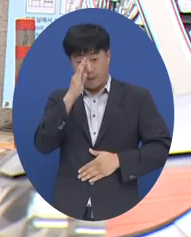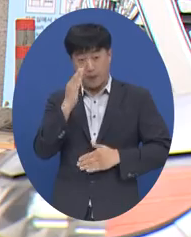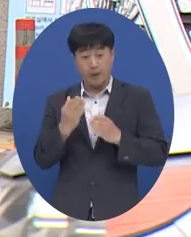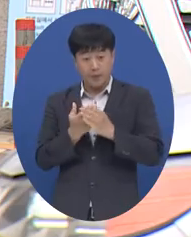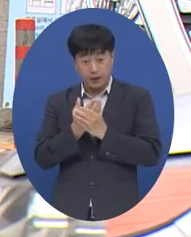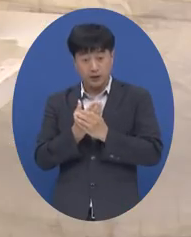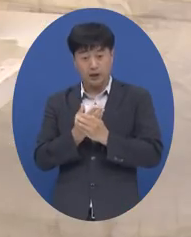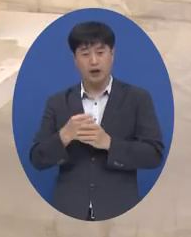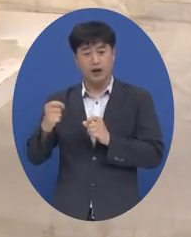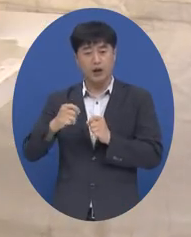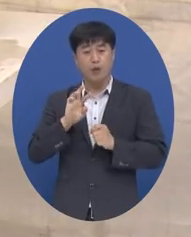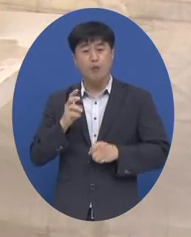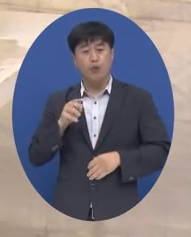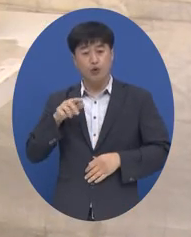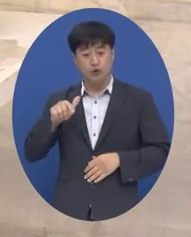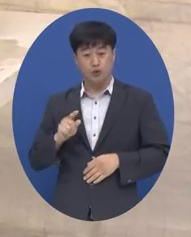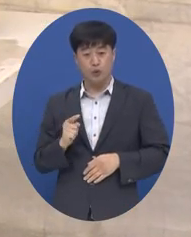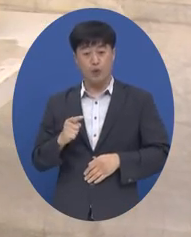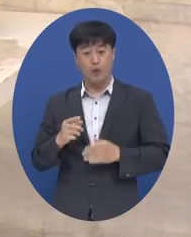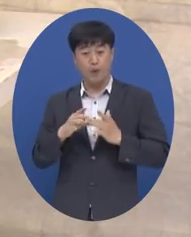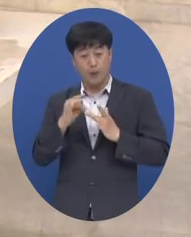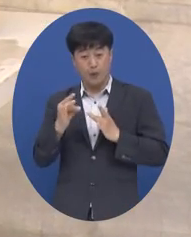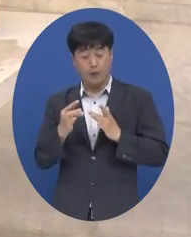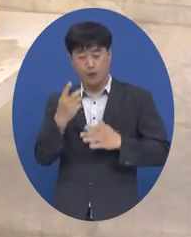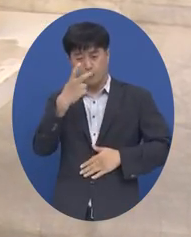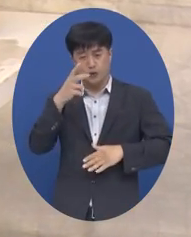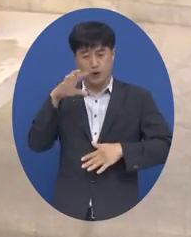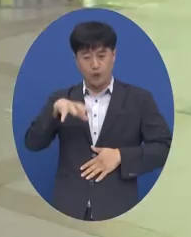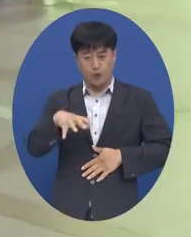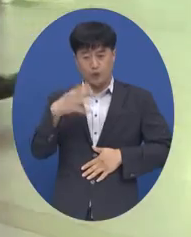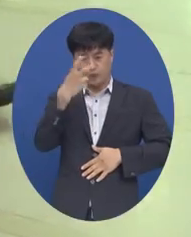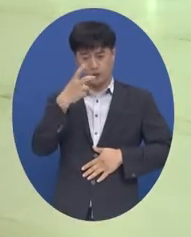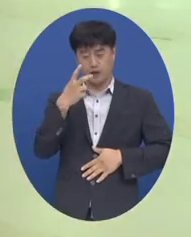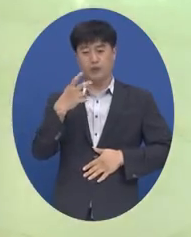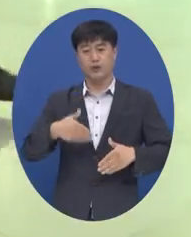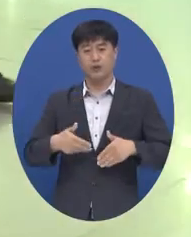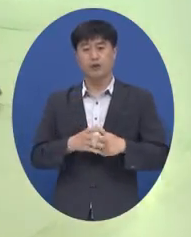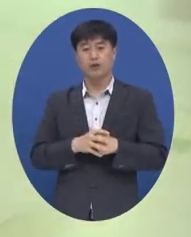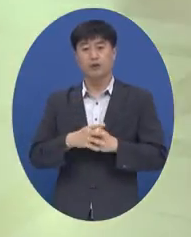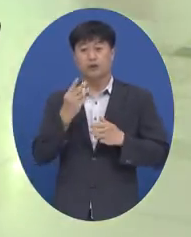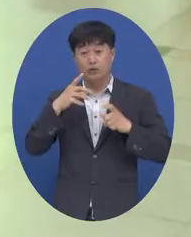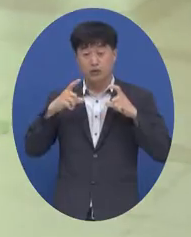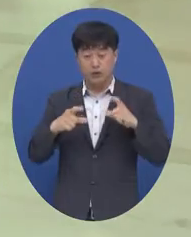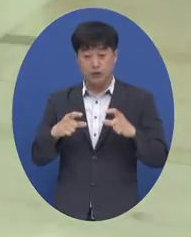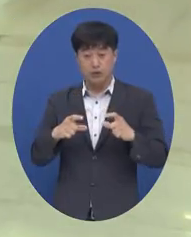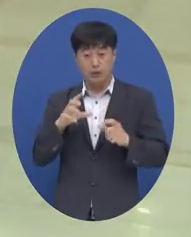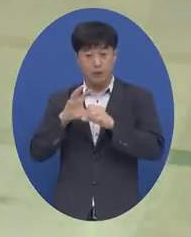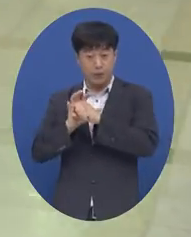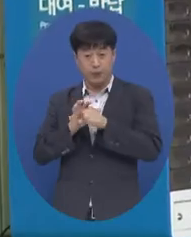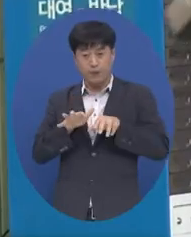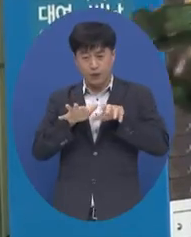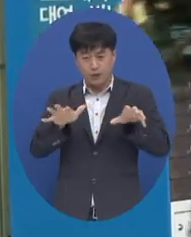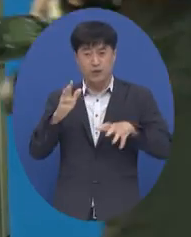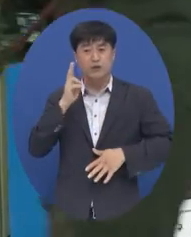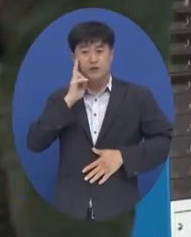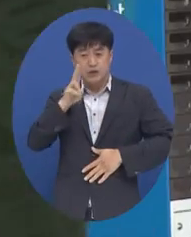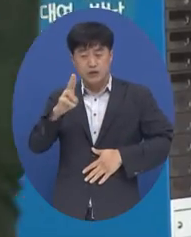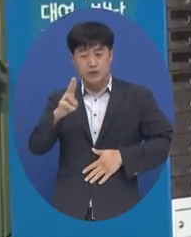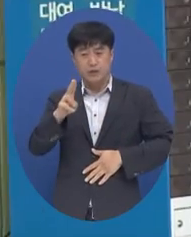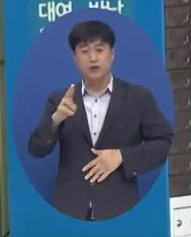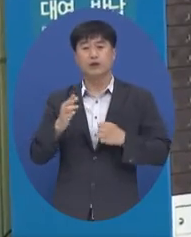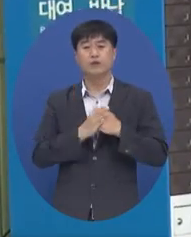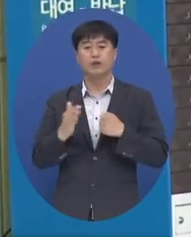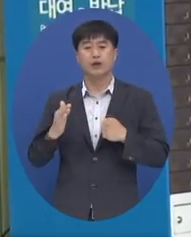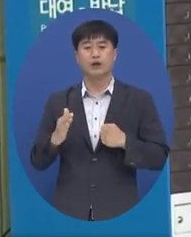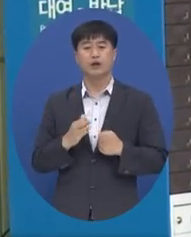가까운 보건소나 선별진료소에서 검사를 받아야 합니다. 수도권을 중심으로 코로나19 확산세가 거세지고 있는